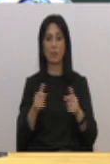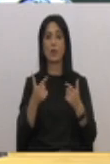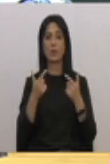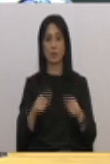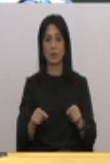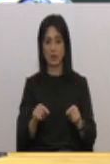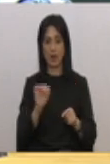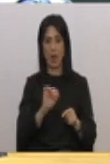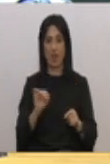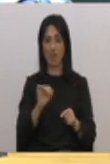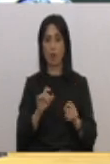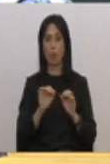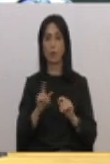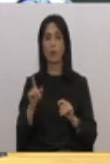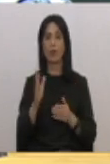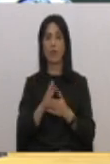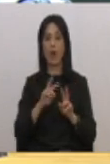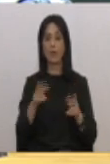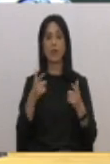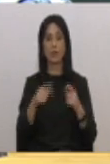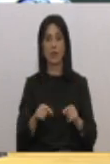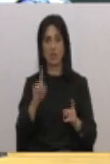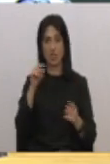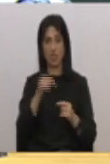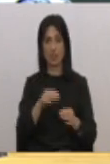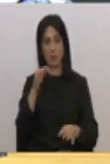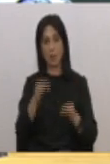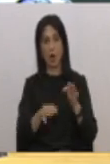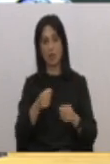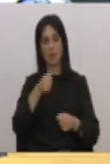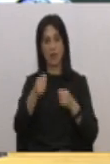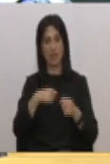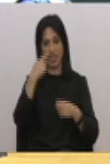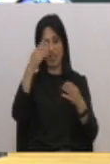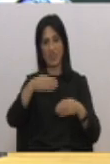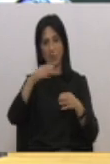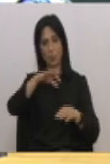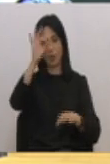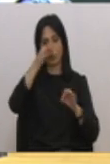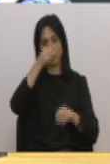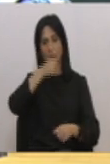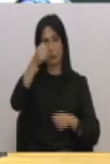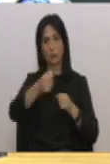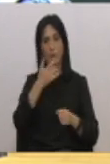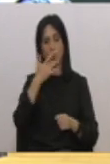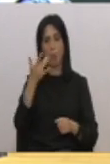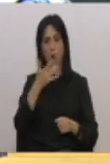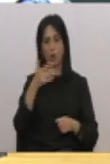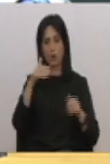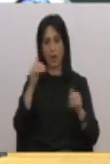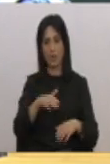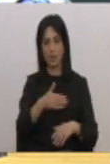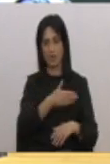არის ევროპულ დემოკრატიაში დამკვიდრებული. Შესაბამისად, მოსამართლეებს ნიშნავდნენ ინდივიდუალურად სწორედ პოლიტიკური